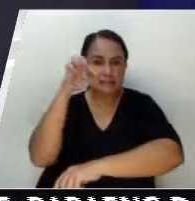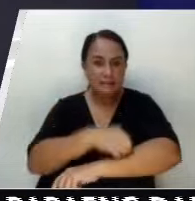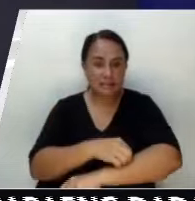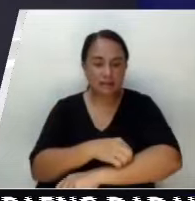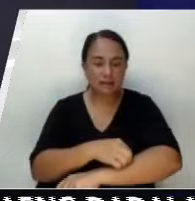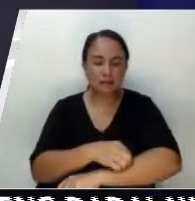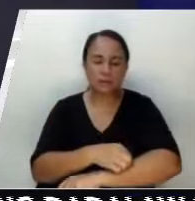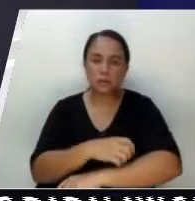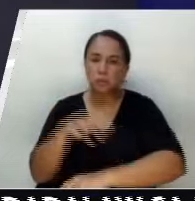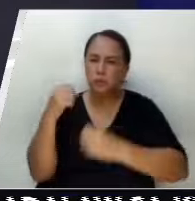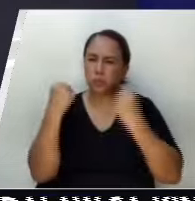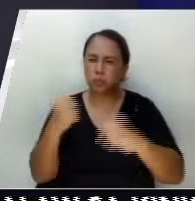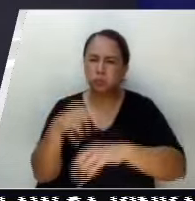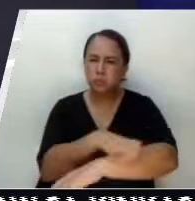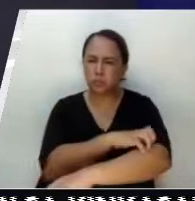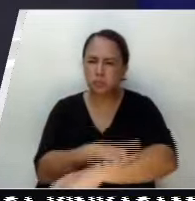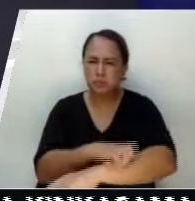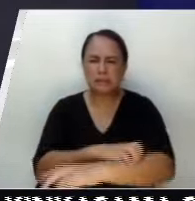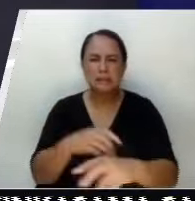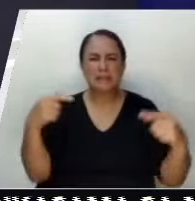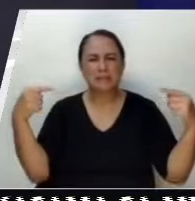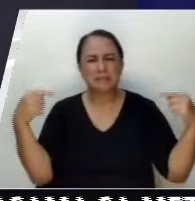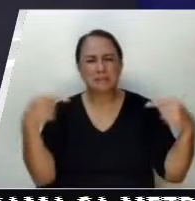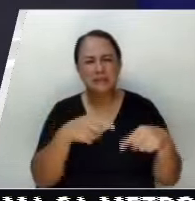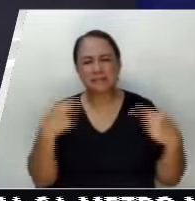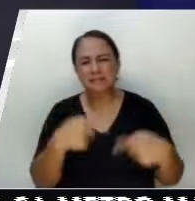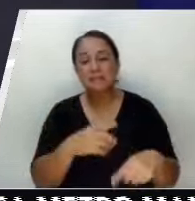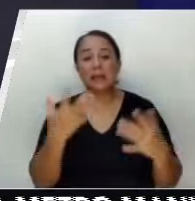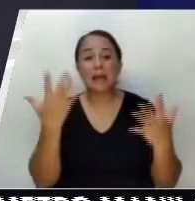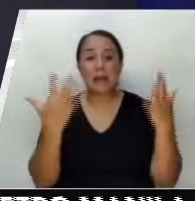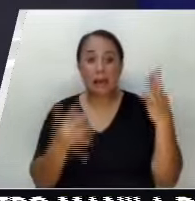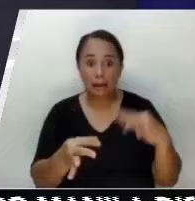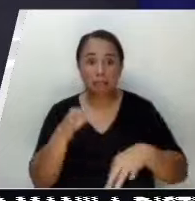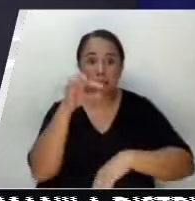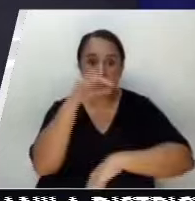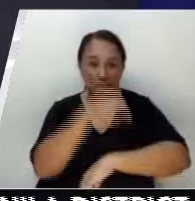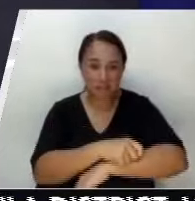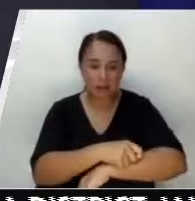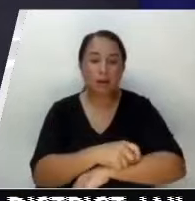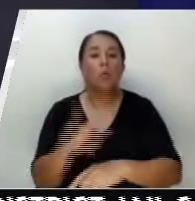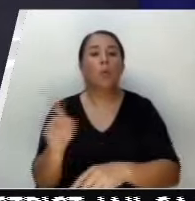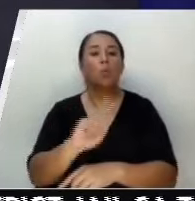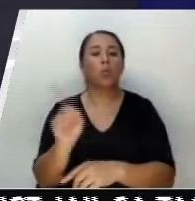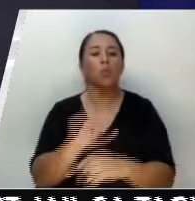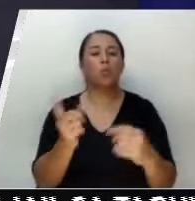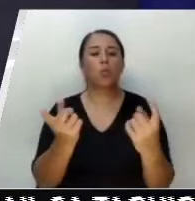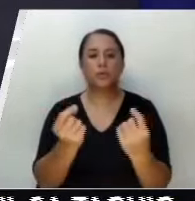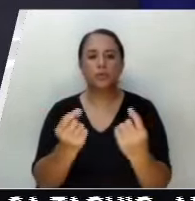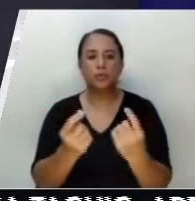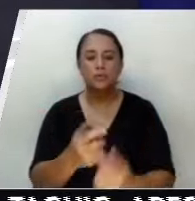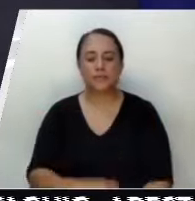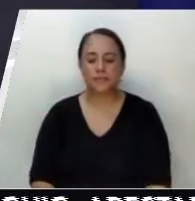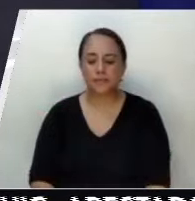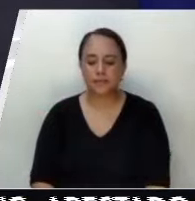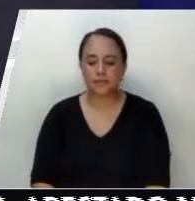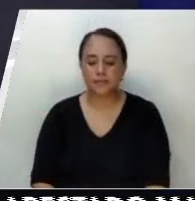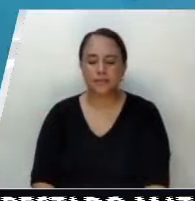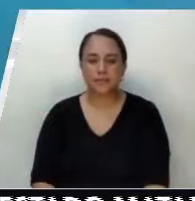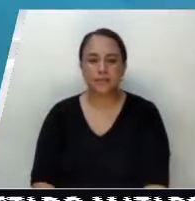napakakati at napakasakit. At kung mabiktima po niyan, ano nga ba ang pwedeng gawin? Kuya Kim, ano na?